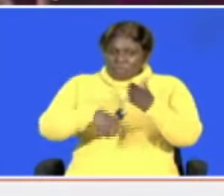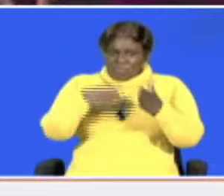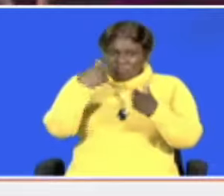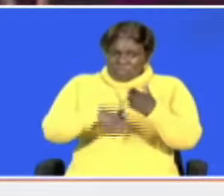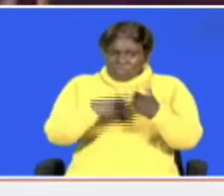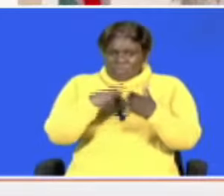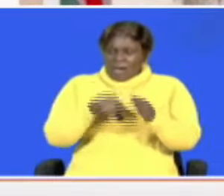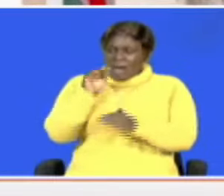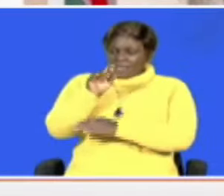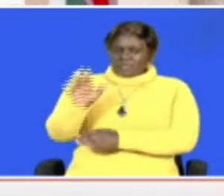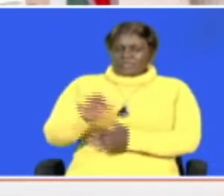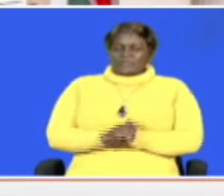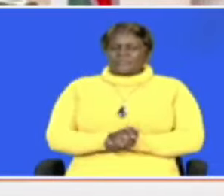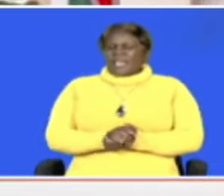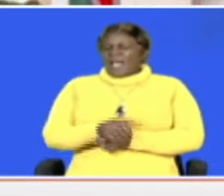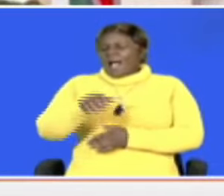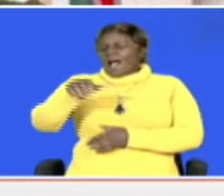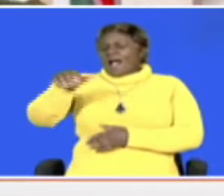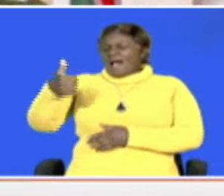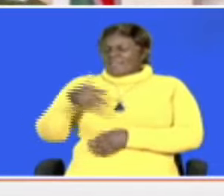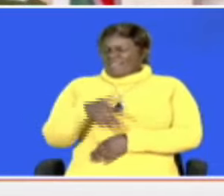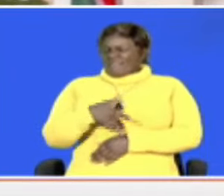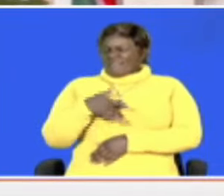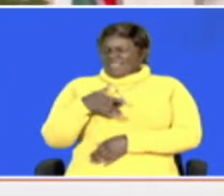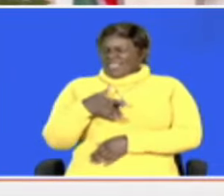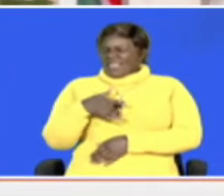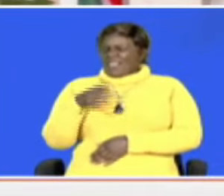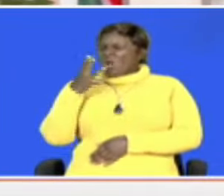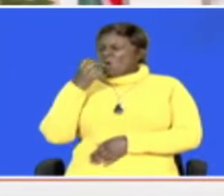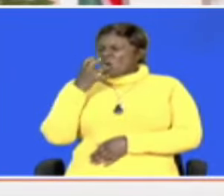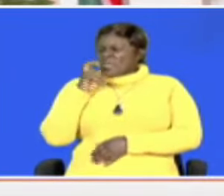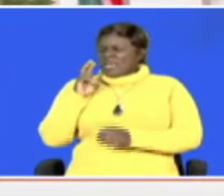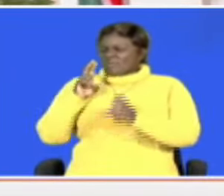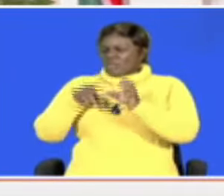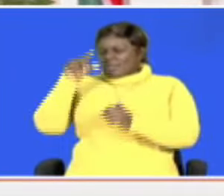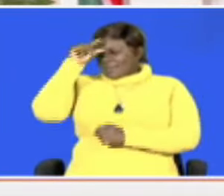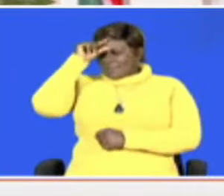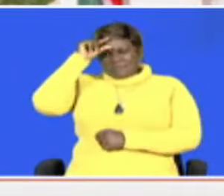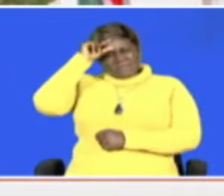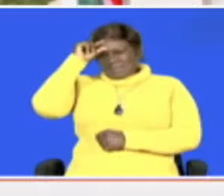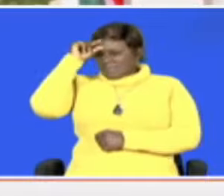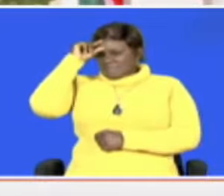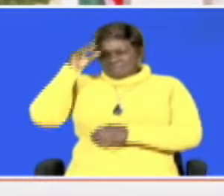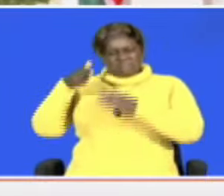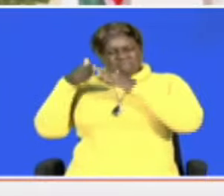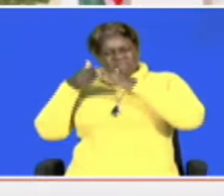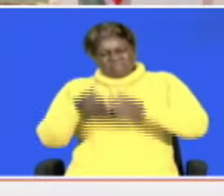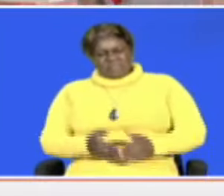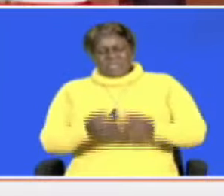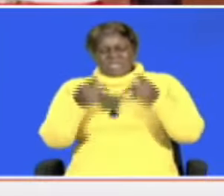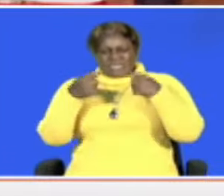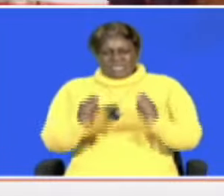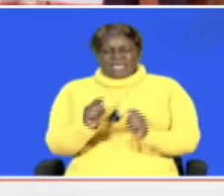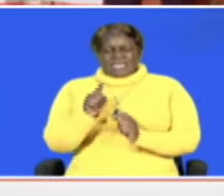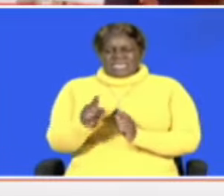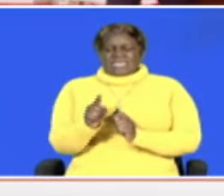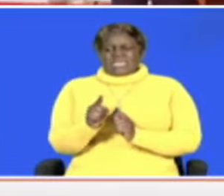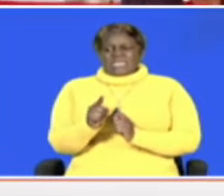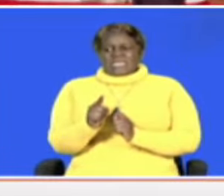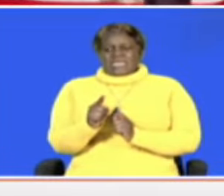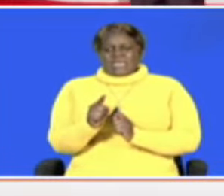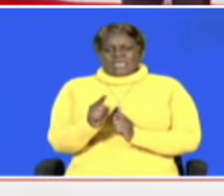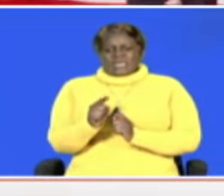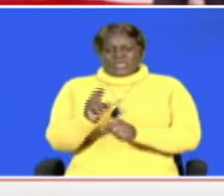wewe utauliza. Kuna wale ambao wanahisi wana ODM kujiunga na serikali ni usaliti, na jaribio kama hilo limesemekana